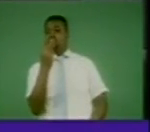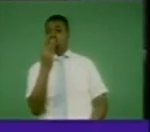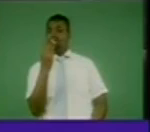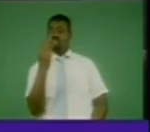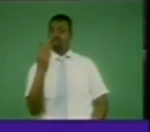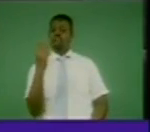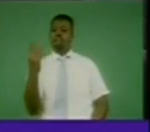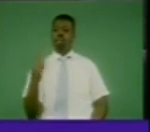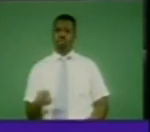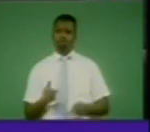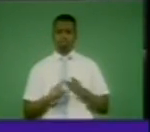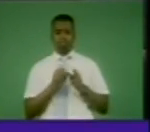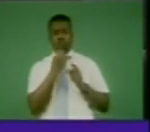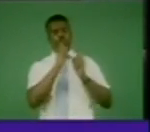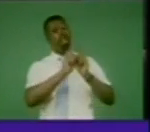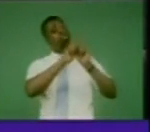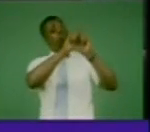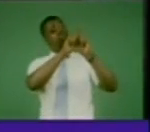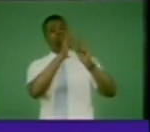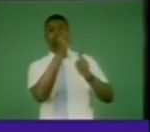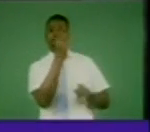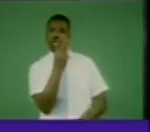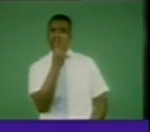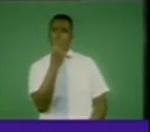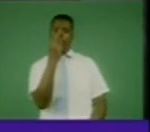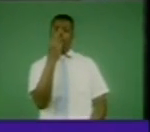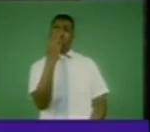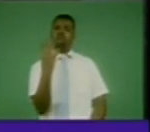333, kura za juu ilikuwa 334.